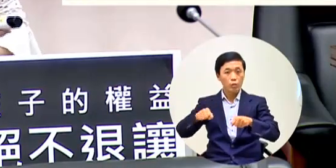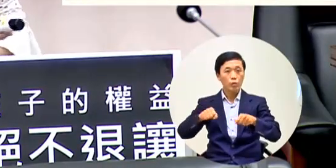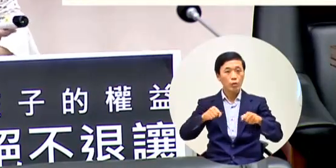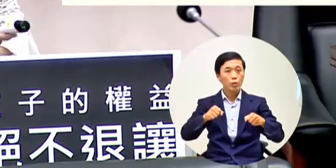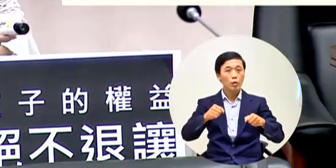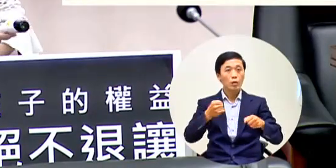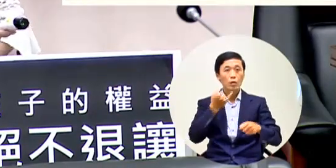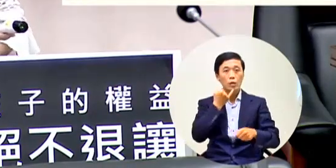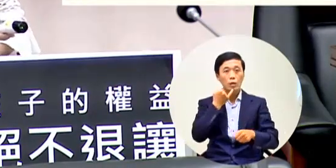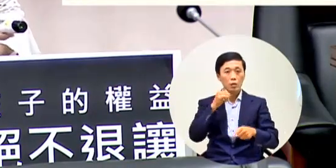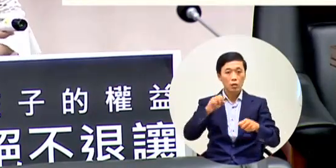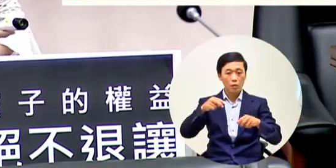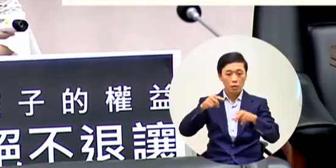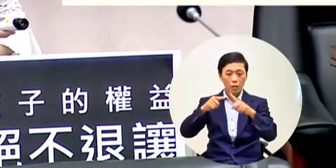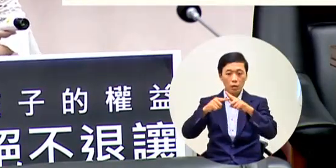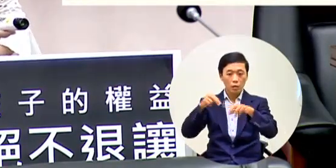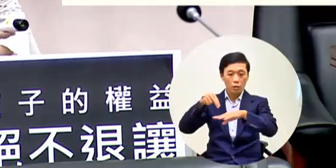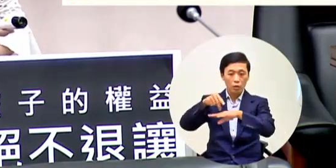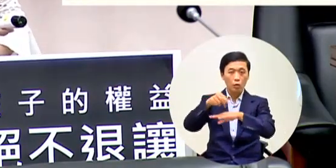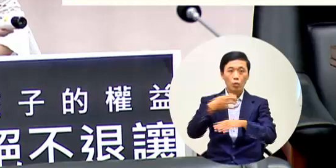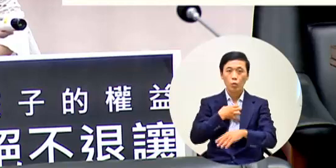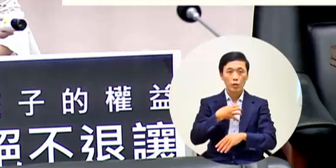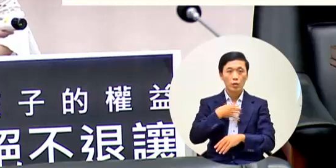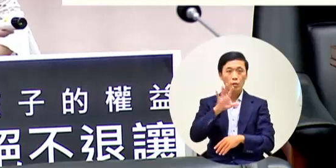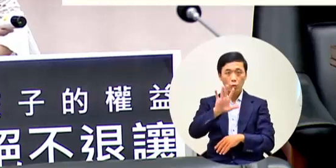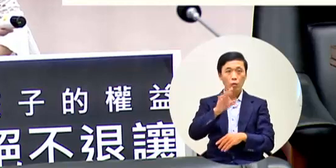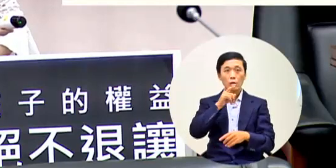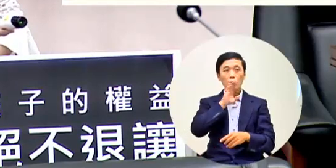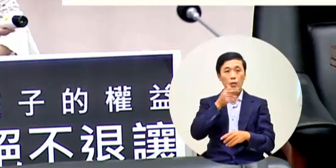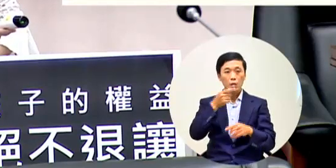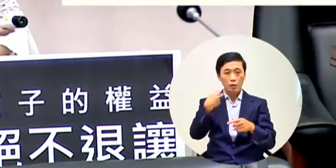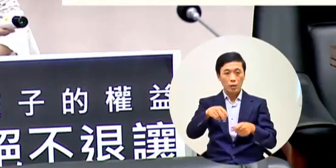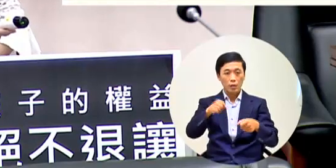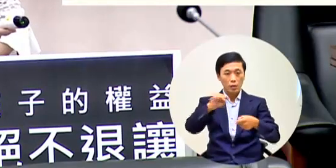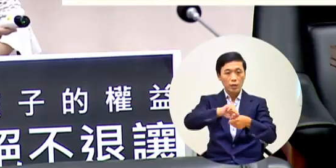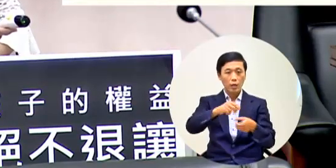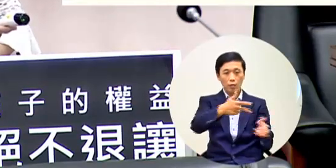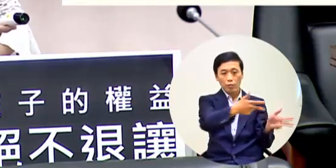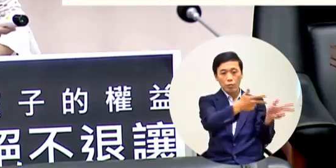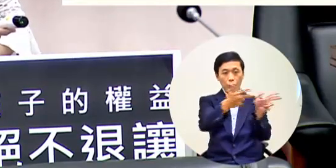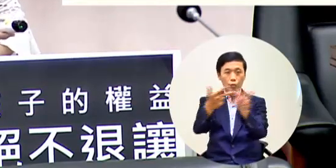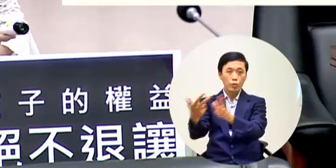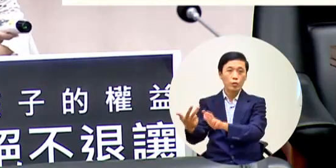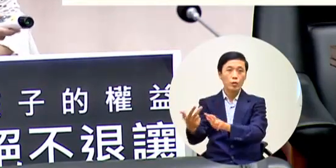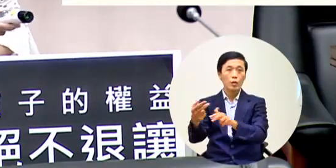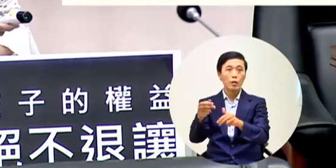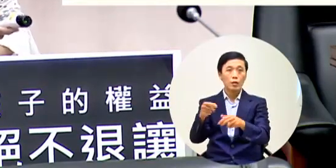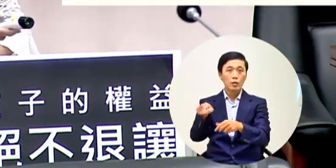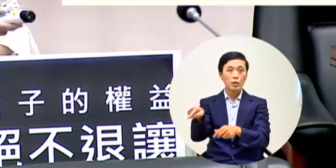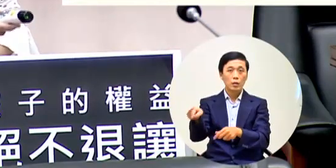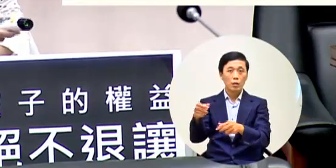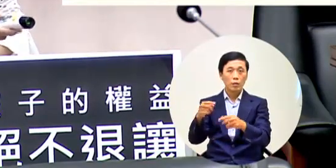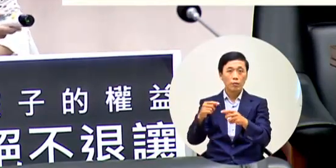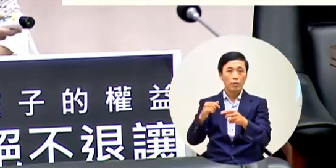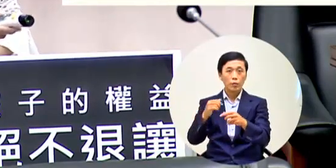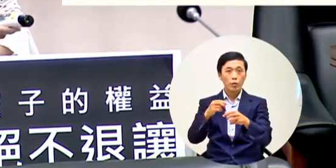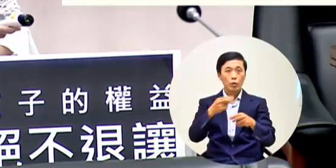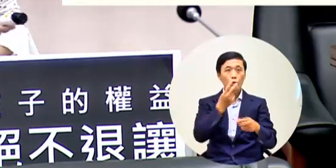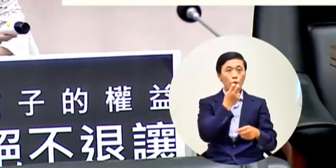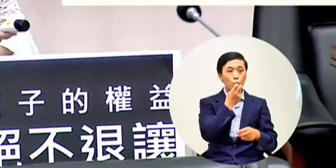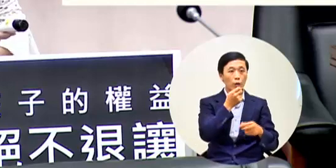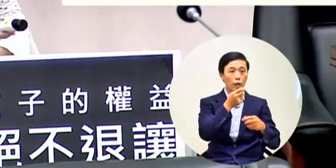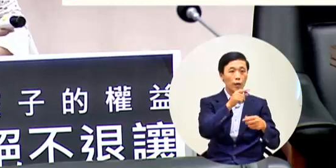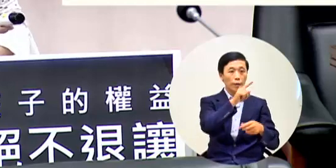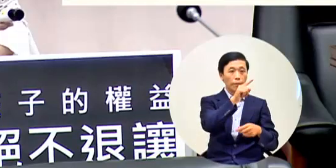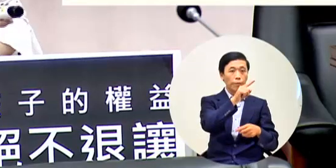相当危险的哈。所以那时候有建议说，是不是跨一个桥，能够让他们到这个翠屏国中小这个位置